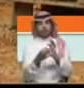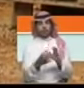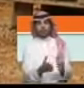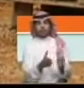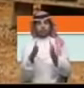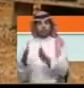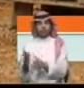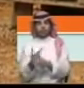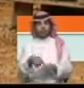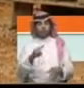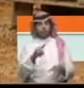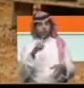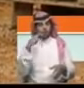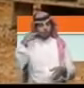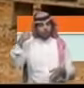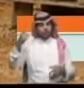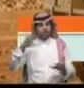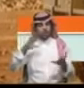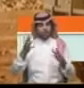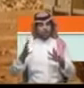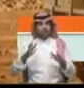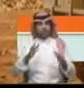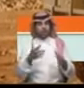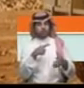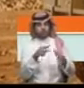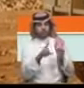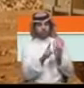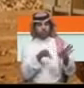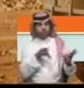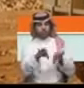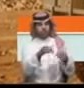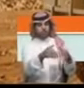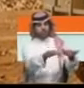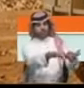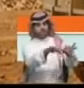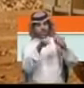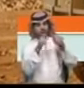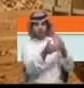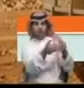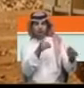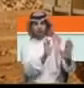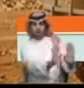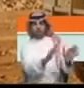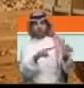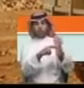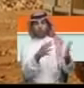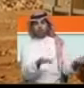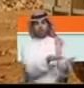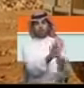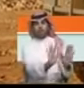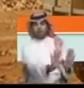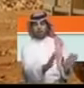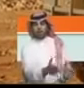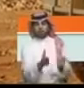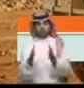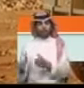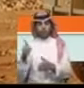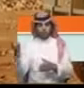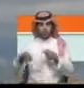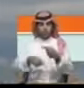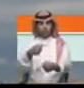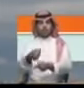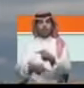مشيرا إلى أن البنتاغون اتخذ عددا من الإجراءات اللوجستية لدعم الانسحاب. وشدد على أن القوات الأمريكية ستستمر في العمل